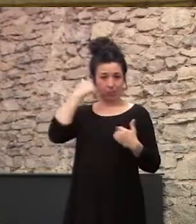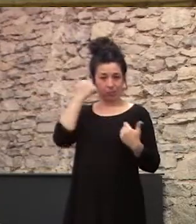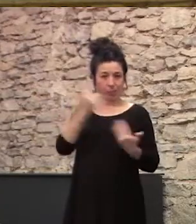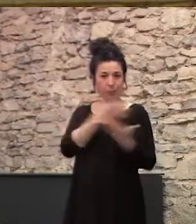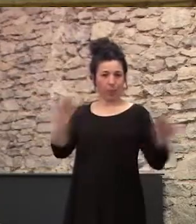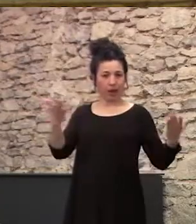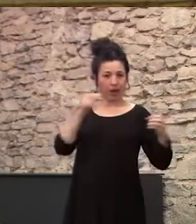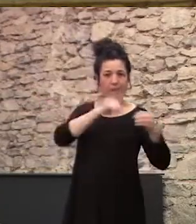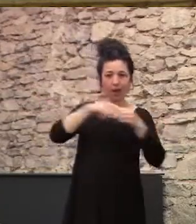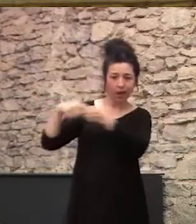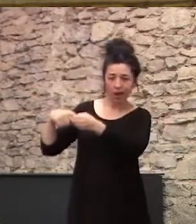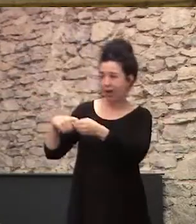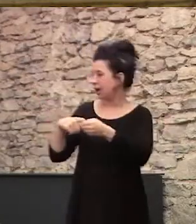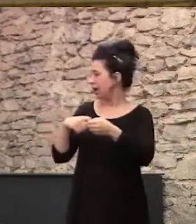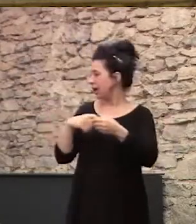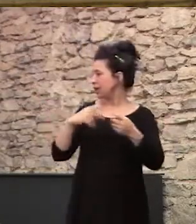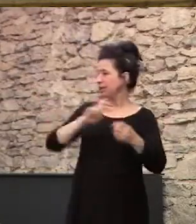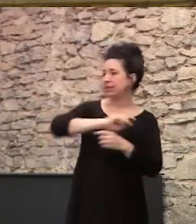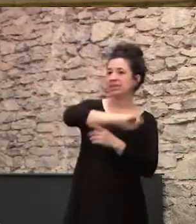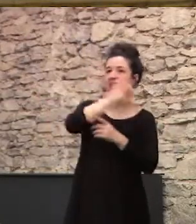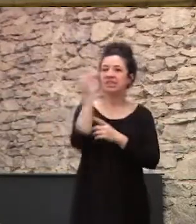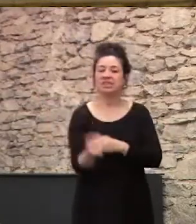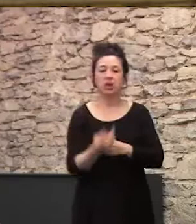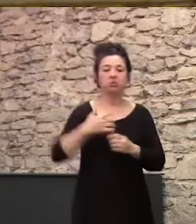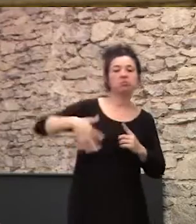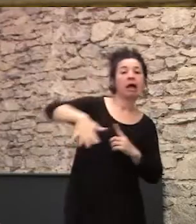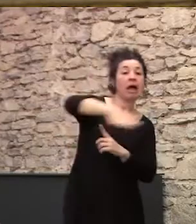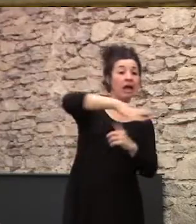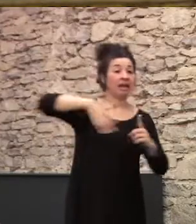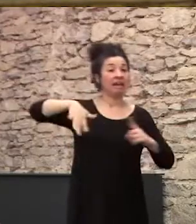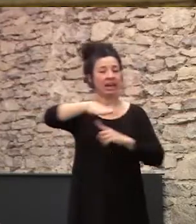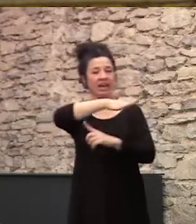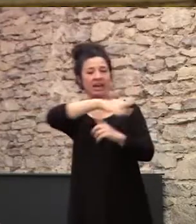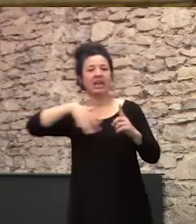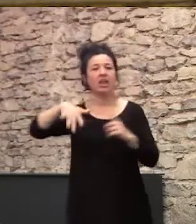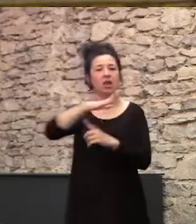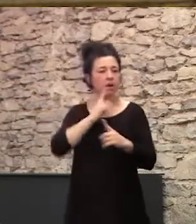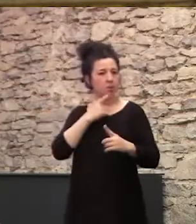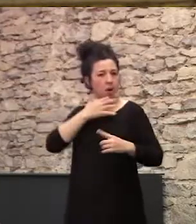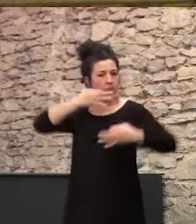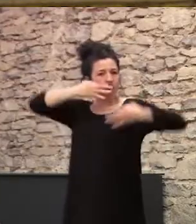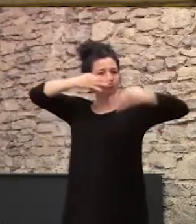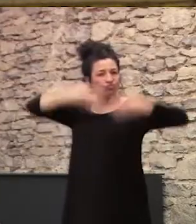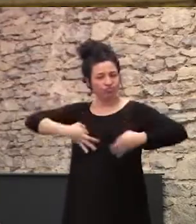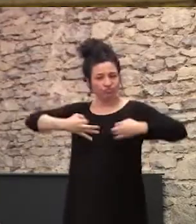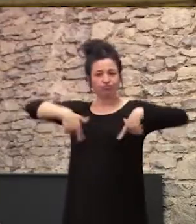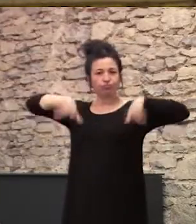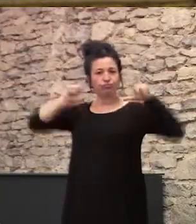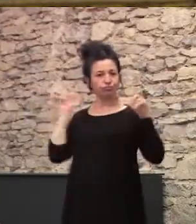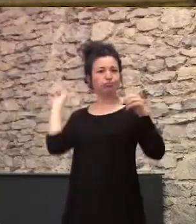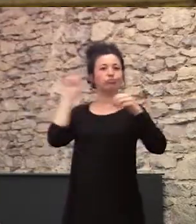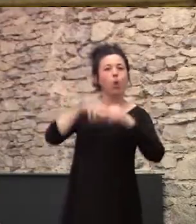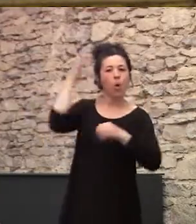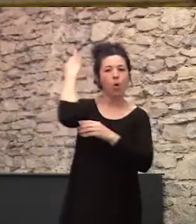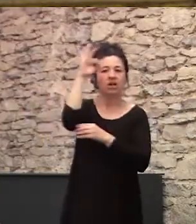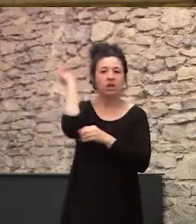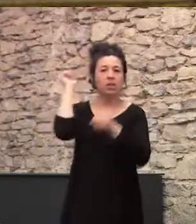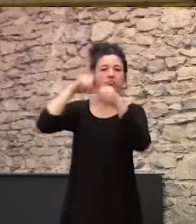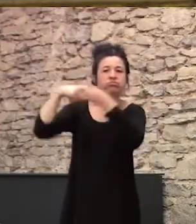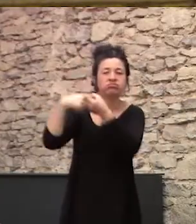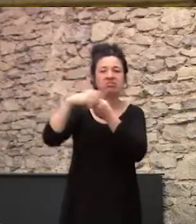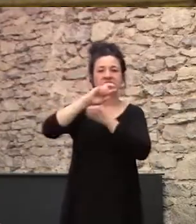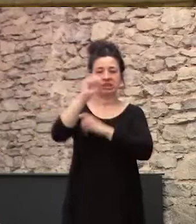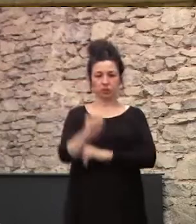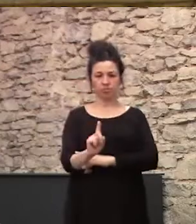askotarikoa, ba, beti lehen nahi zor, inguruan eta inguruan, baina ez sekula asamblaetara joaten taula.